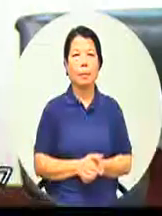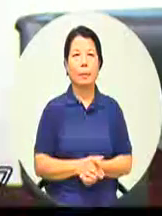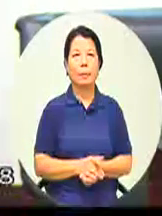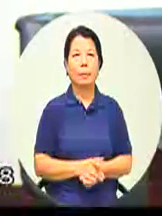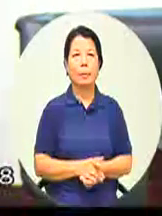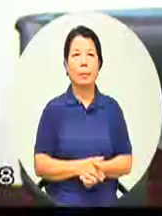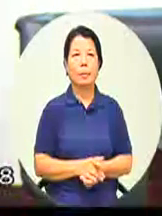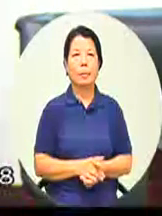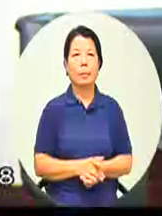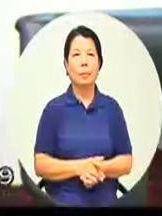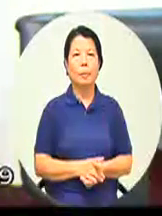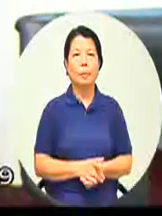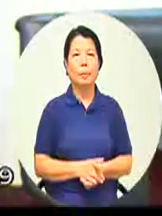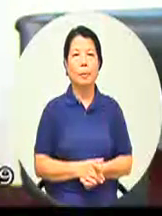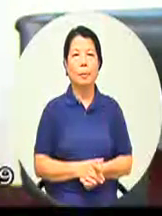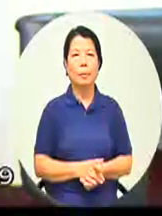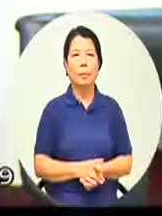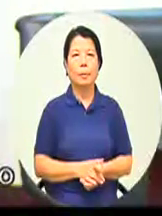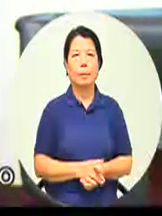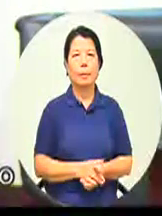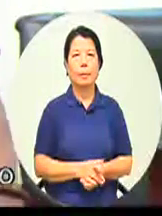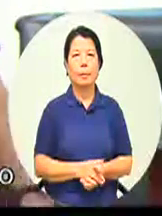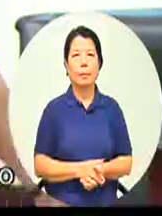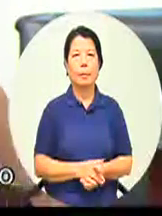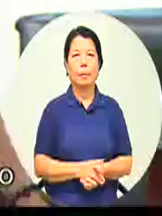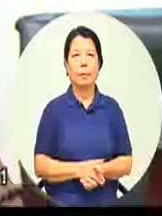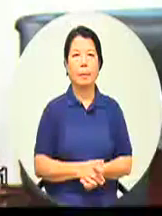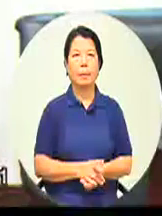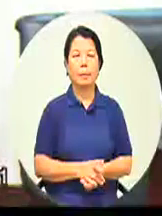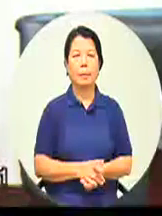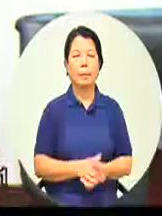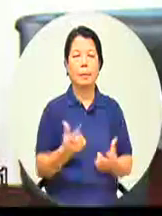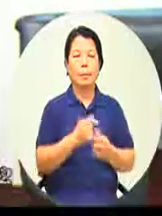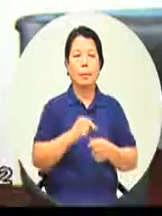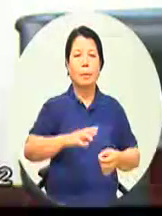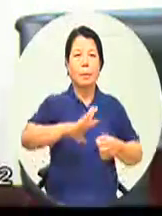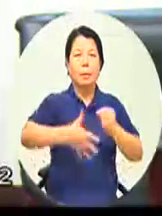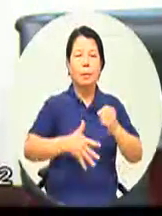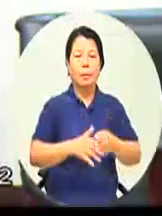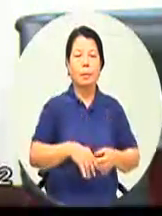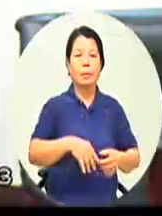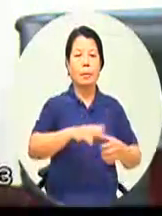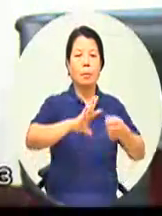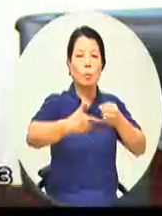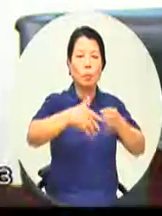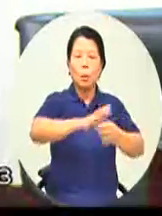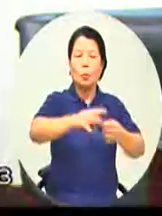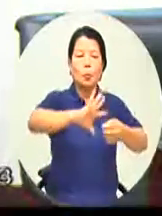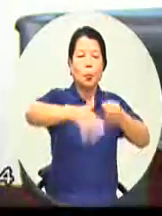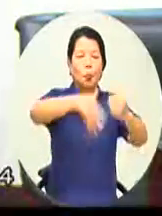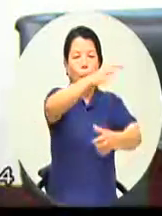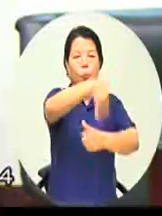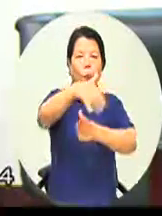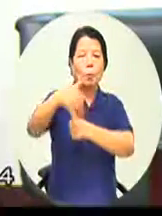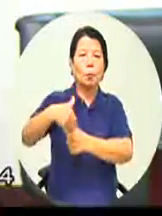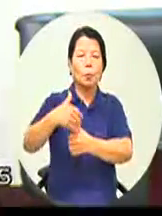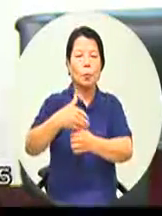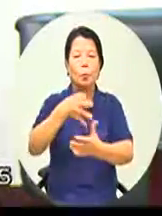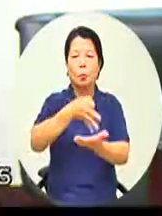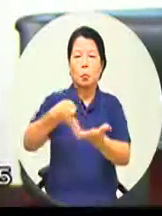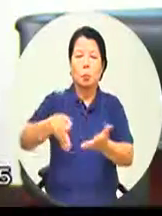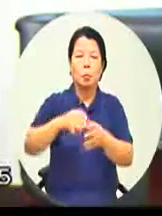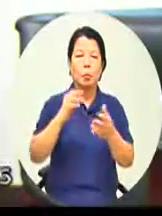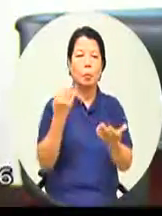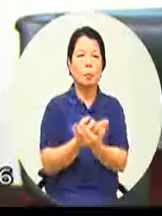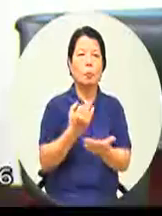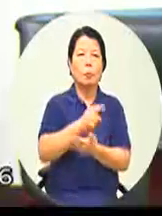先来去讲到一寡，例如国中的招生不足的一寡只学校。重点应